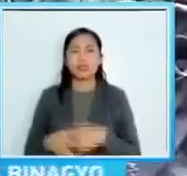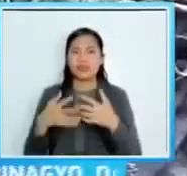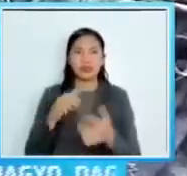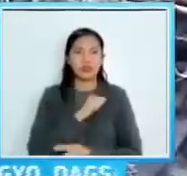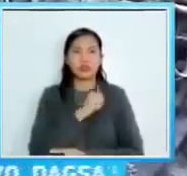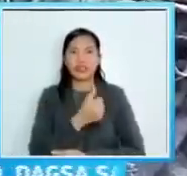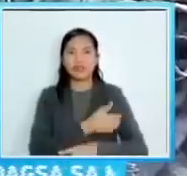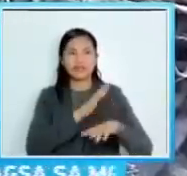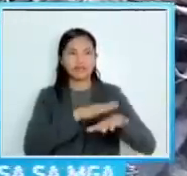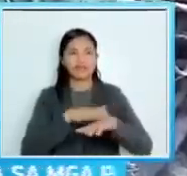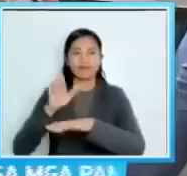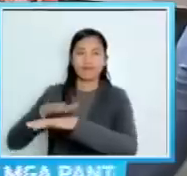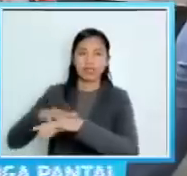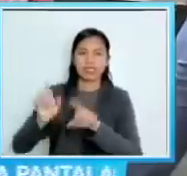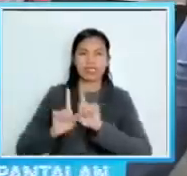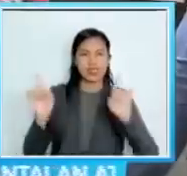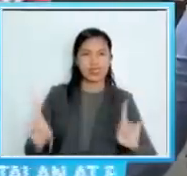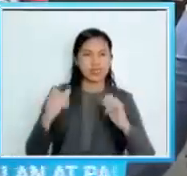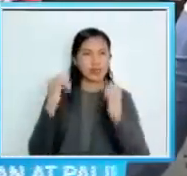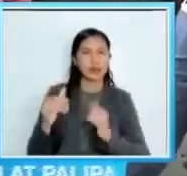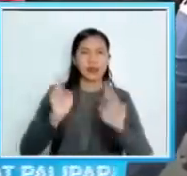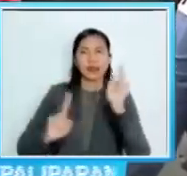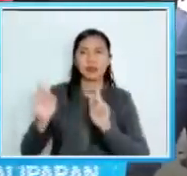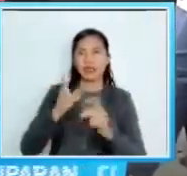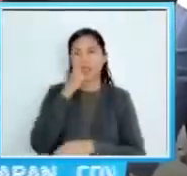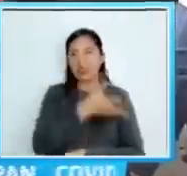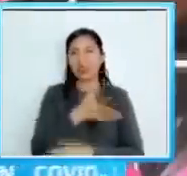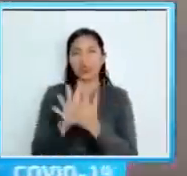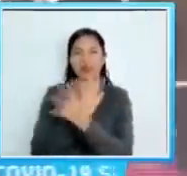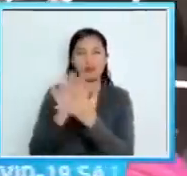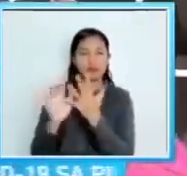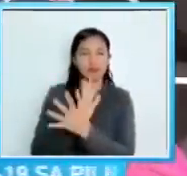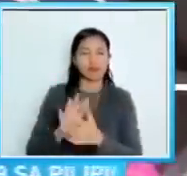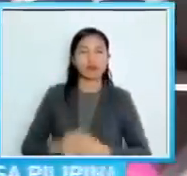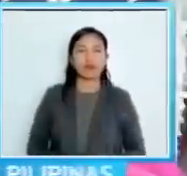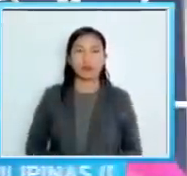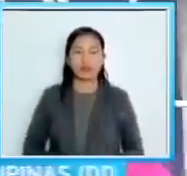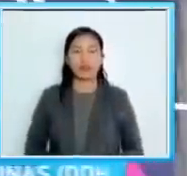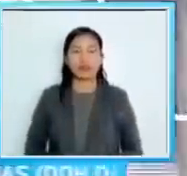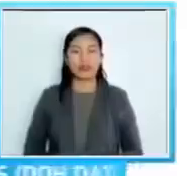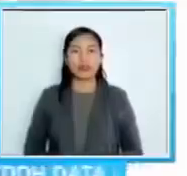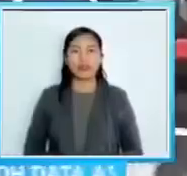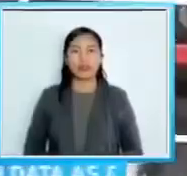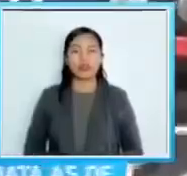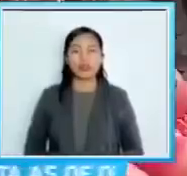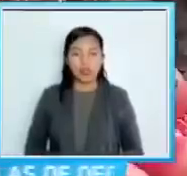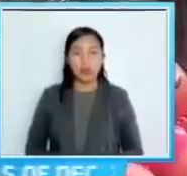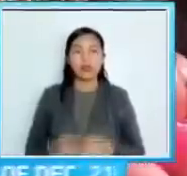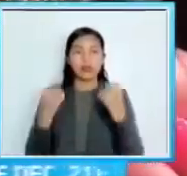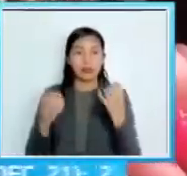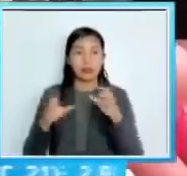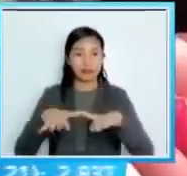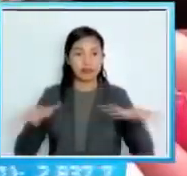social distancing ay tila walang naririnig ang mga tao at kung magsiksikan ay tila walang pandemya. Marami rin mga batang kasama sa mga